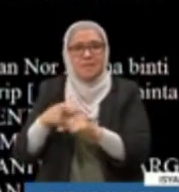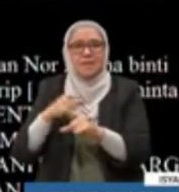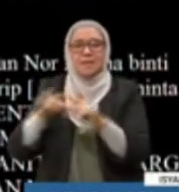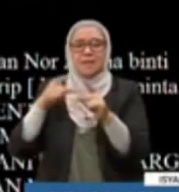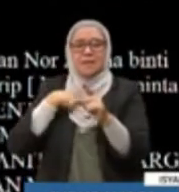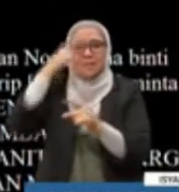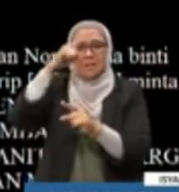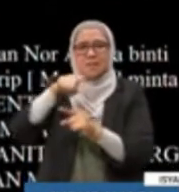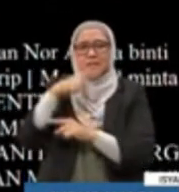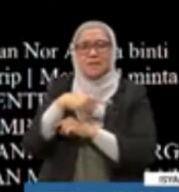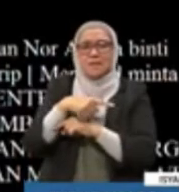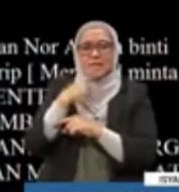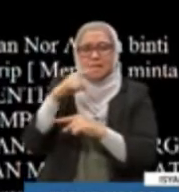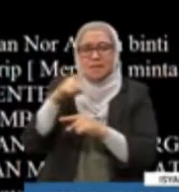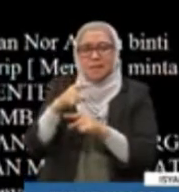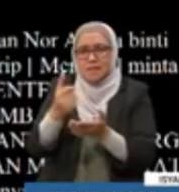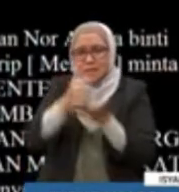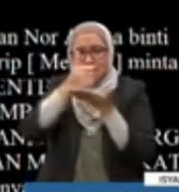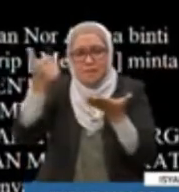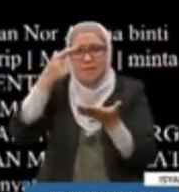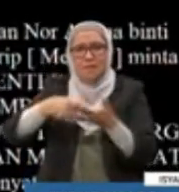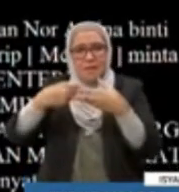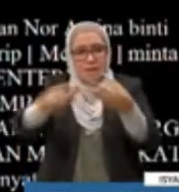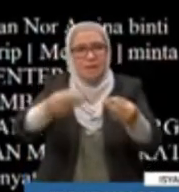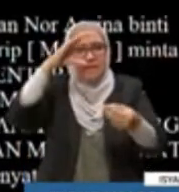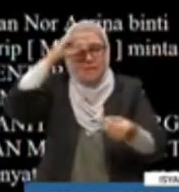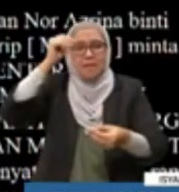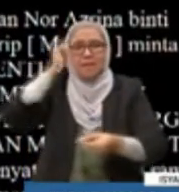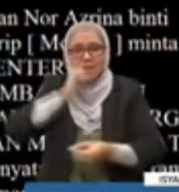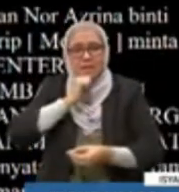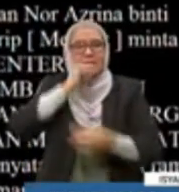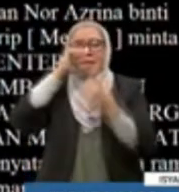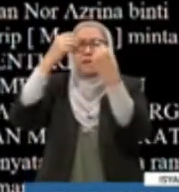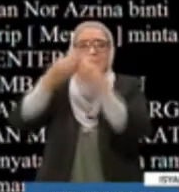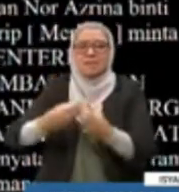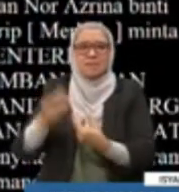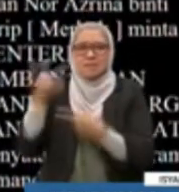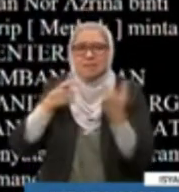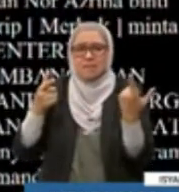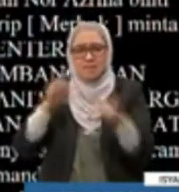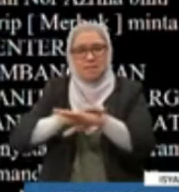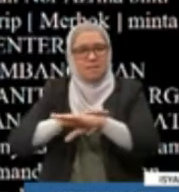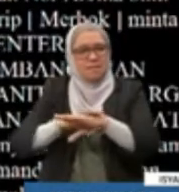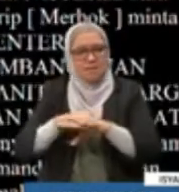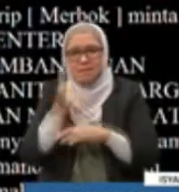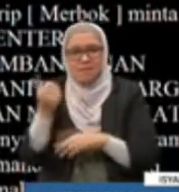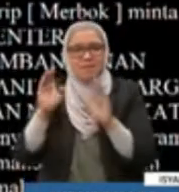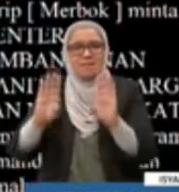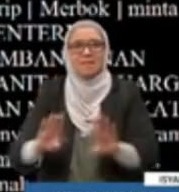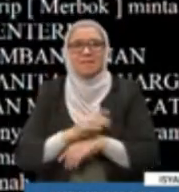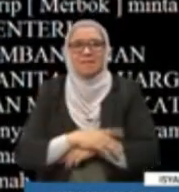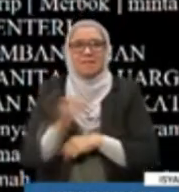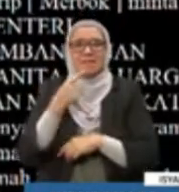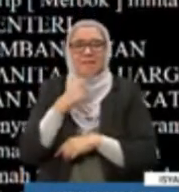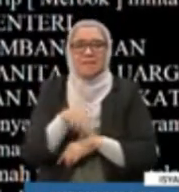adalah kalangan karya mesjid diberi kepada mangsa keganasan rumah tangga sama laki dan wanita tanpa mengira kaum dan sebanyak khas